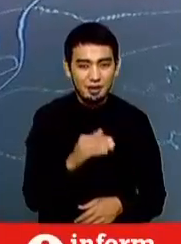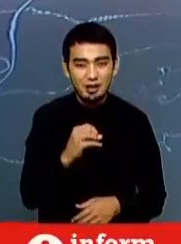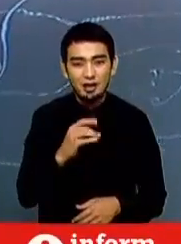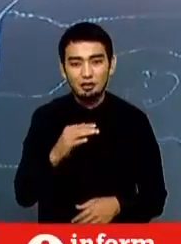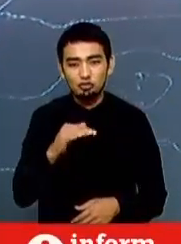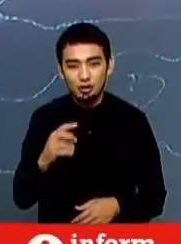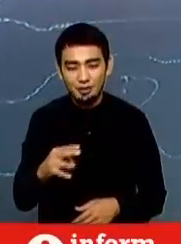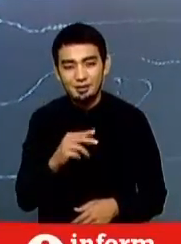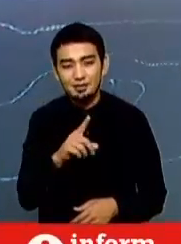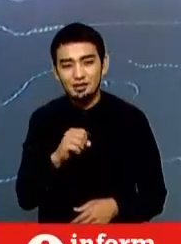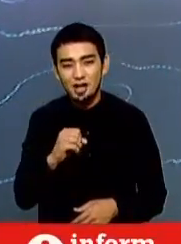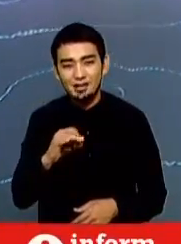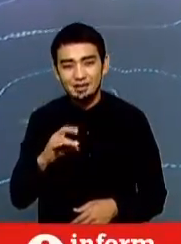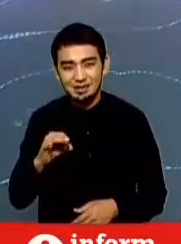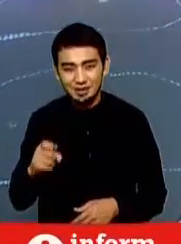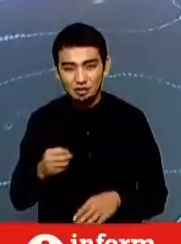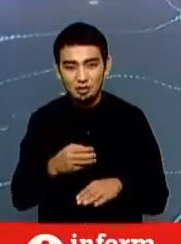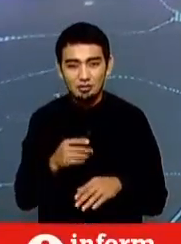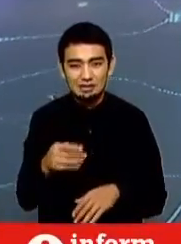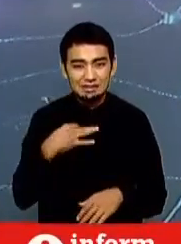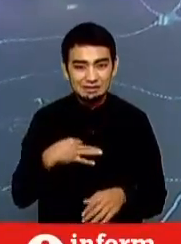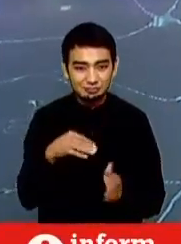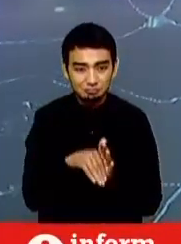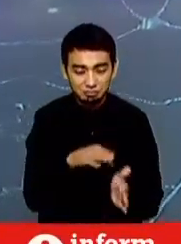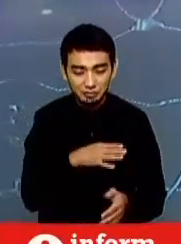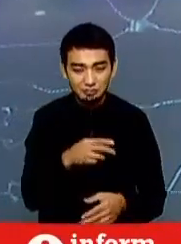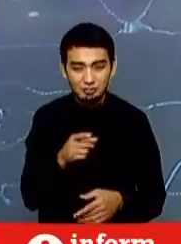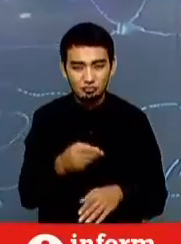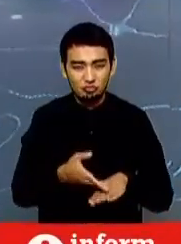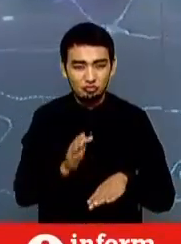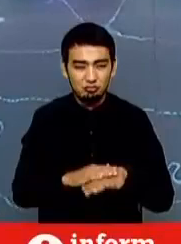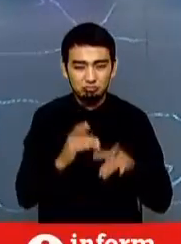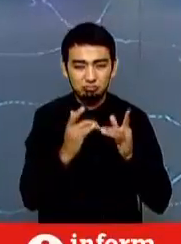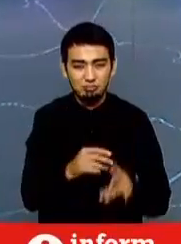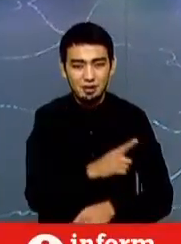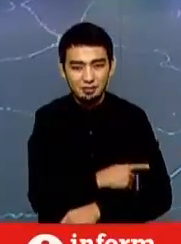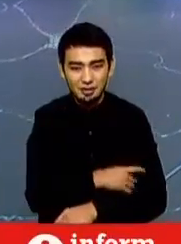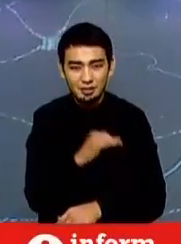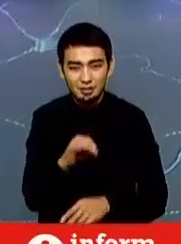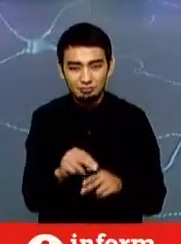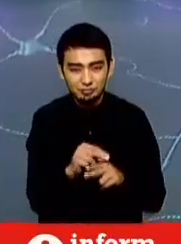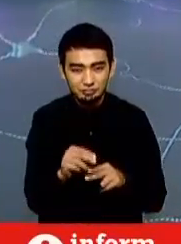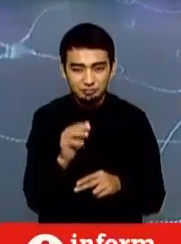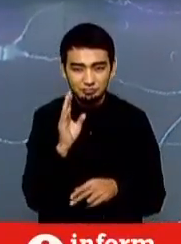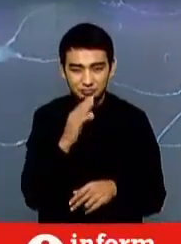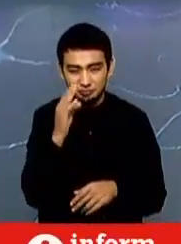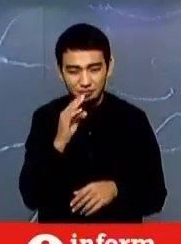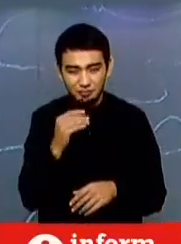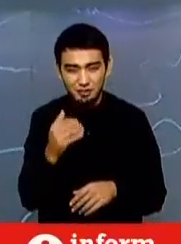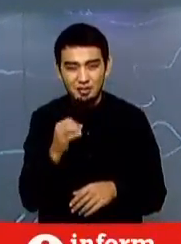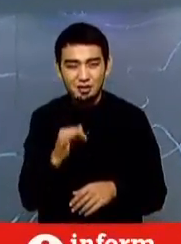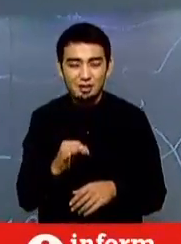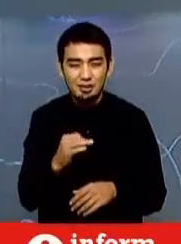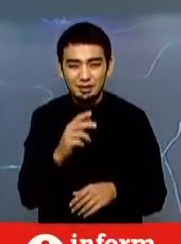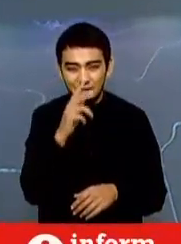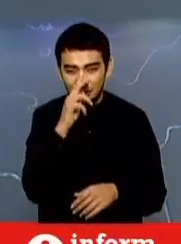Жазираның ұлы ауыр жарақатпен ауруханаға түскен. Туыстары әлі күнге ата-анасынан айырылған баланы емдетіп жүр. Қайғылы жағдайдан кейін 3 айдан